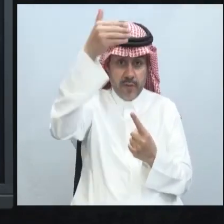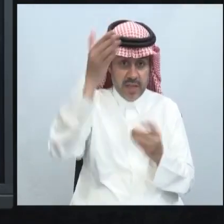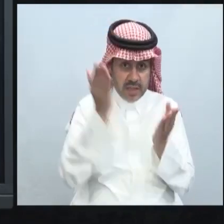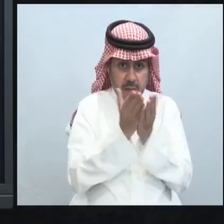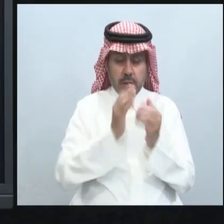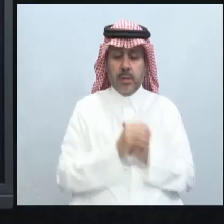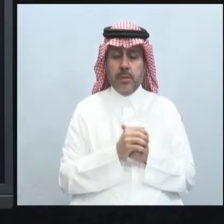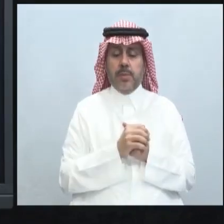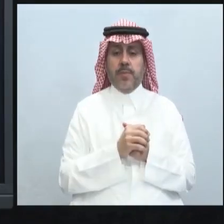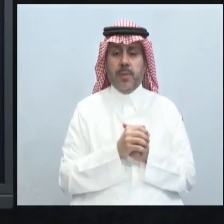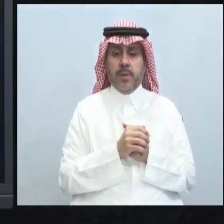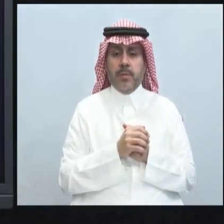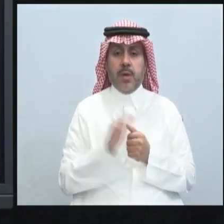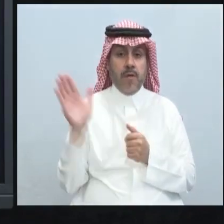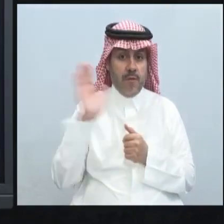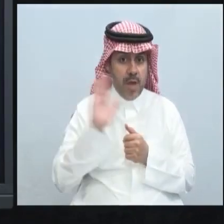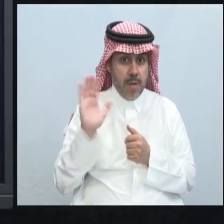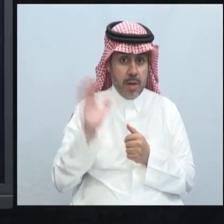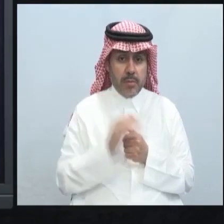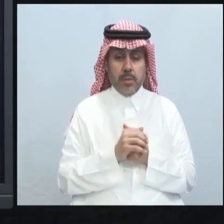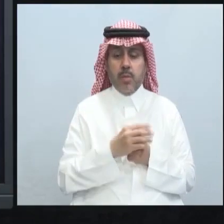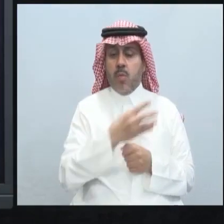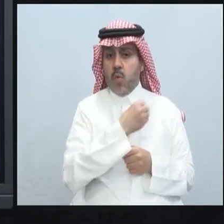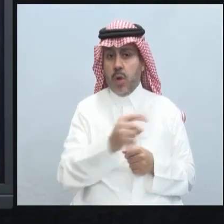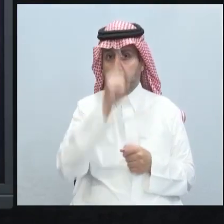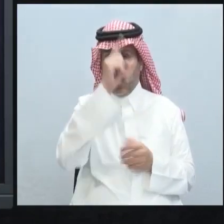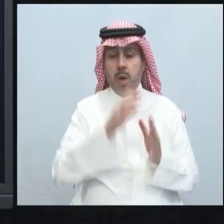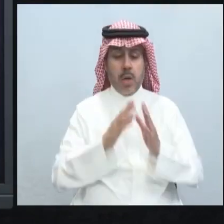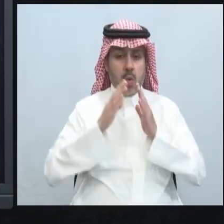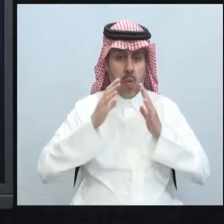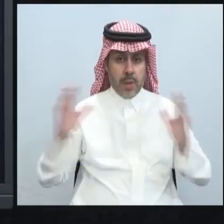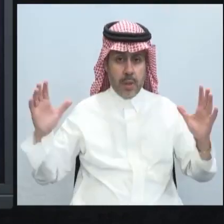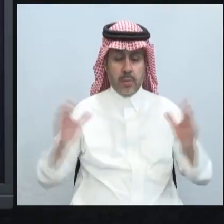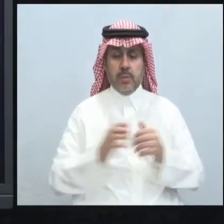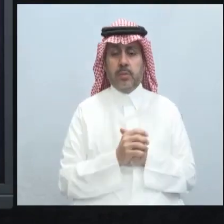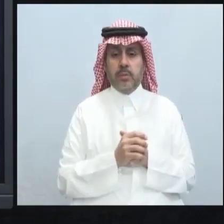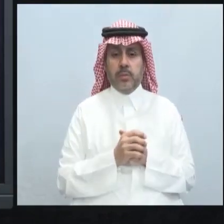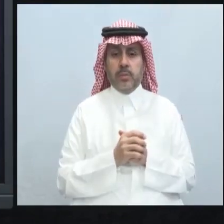وجل الحصه القادمه في امان الله السلام عليكم ورحمه الله وبركاته